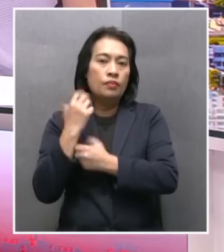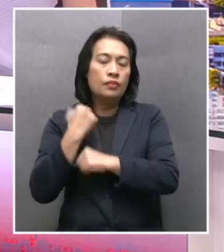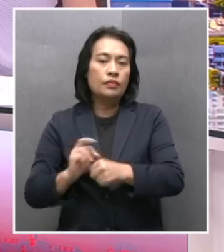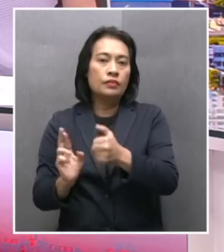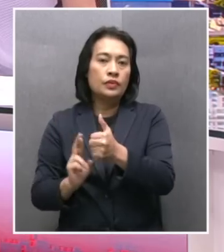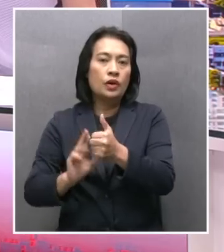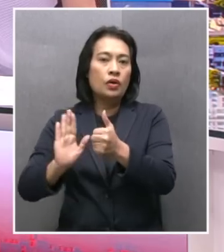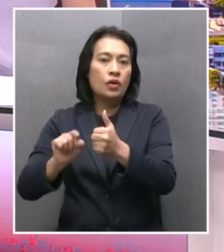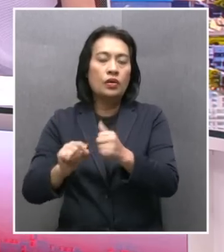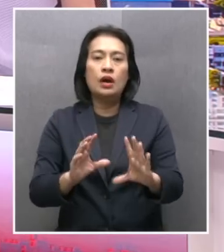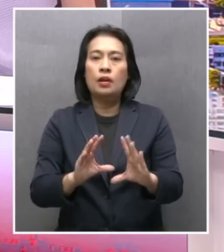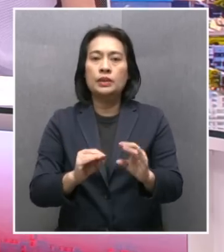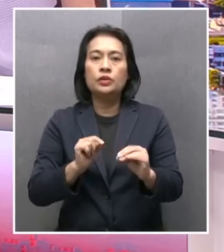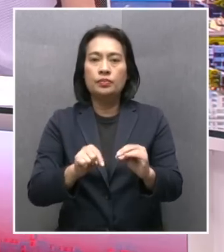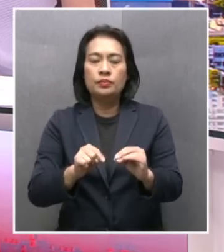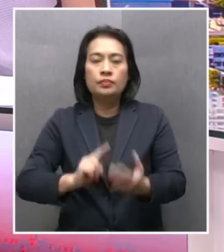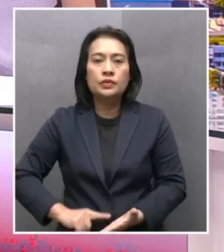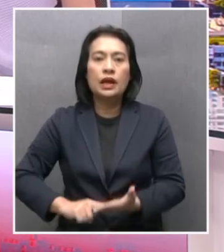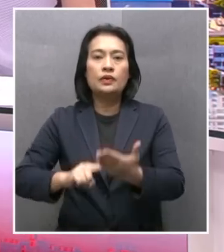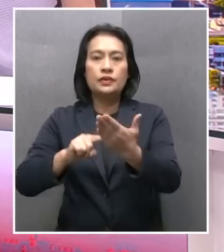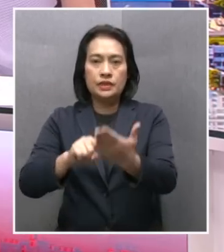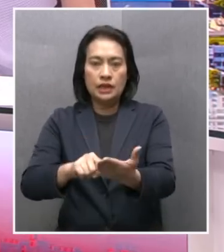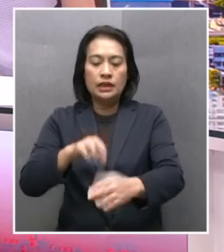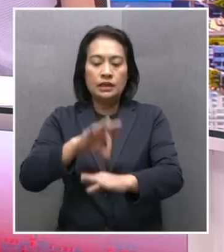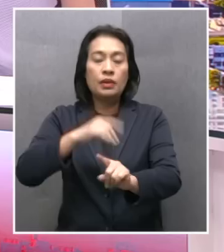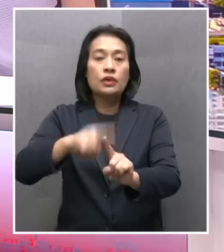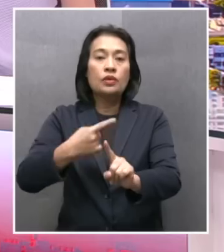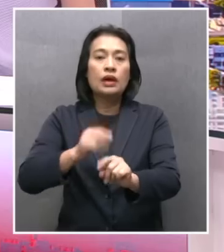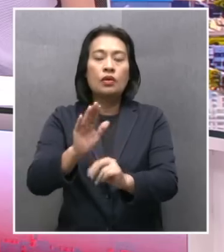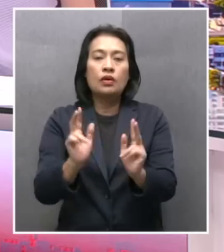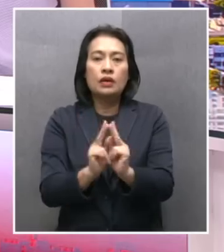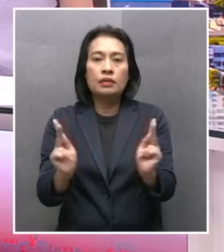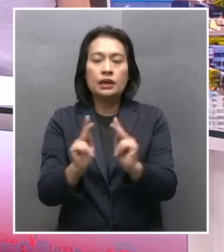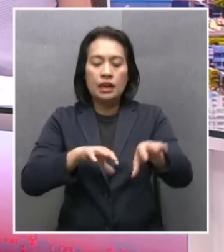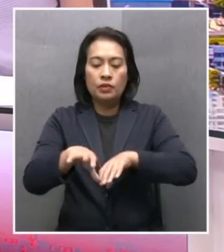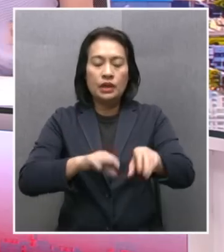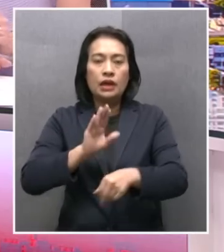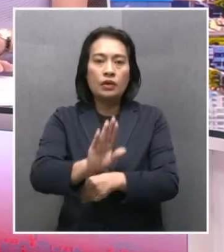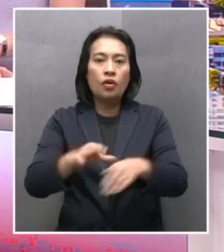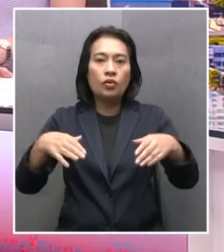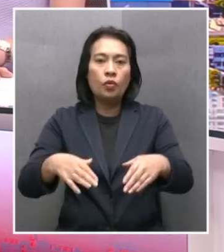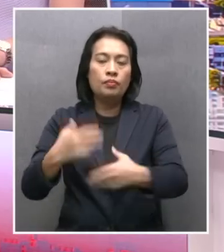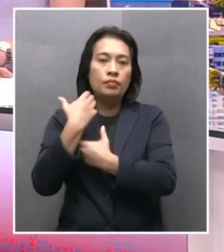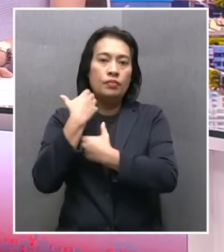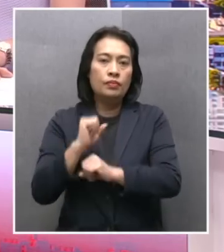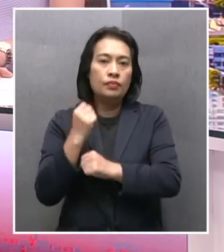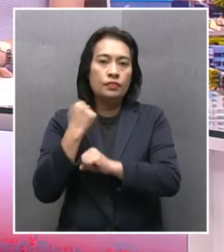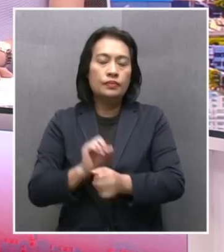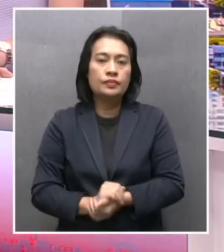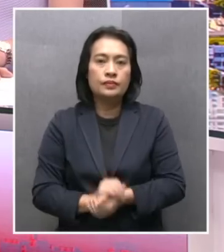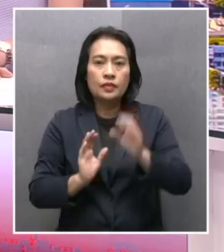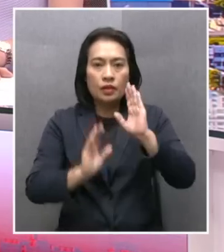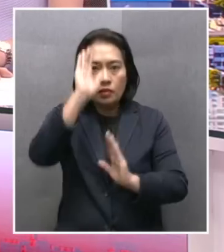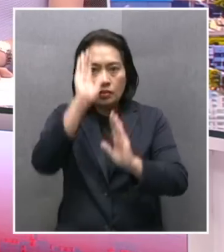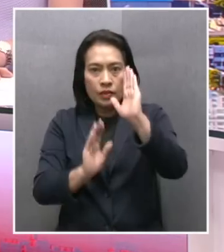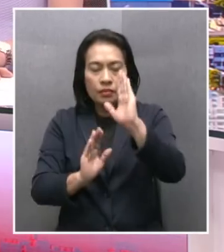จะประชุมนะครับแล้วก็มีการเสนอรักษาการคณะกรรมการบริหารพรรคประชาธิปัตย์นะครับว่าให้โหวตให้นาย